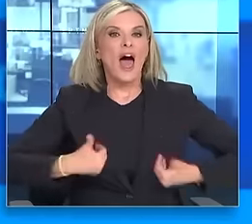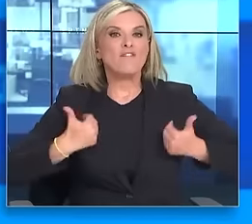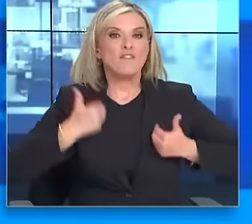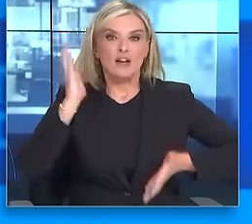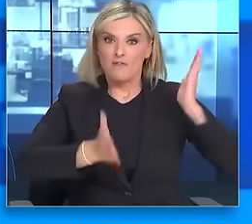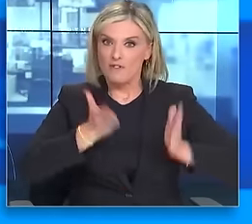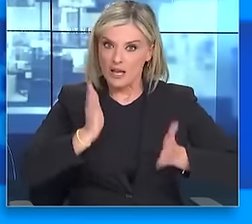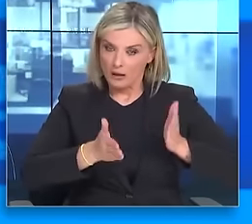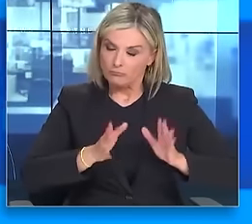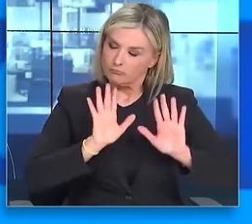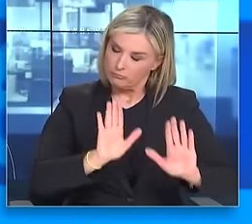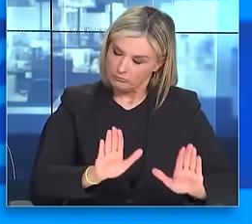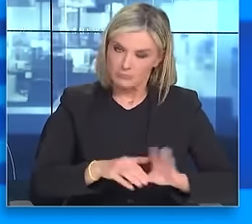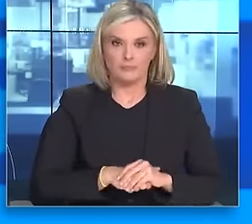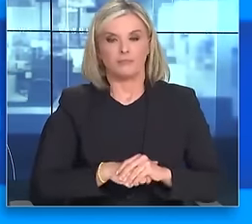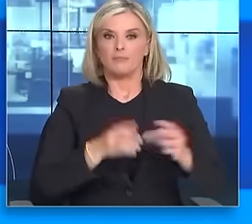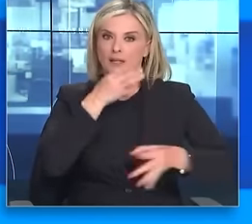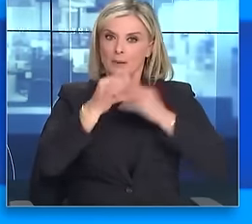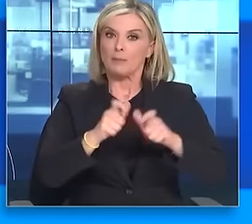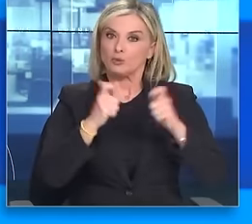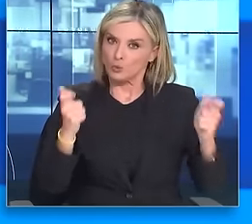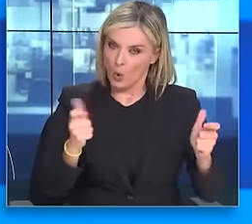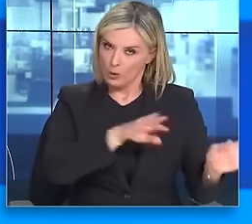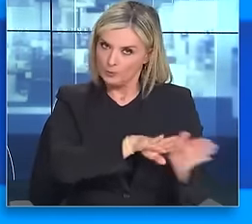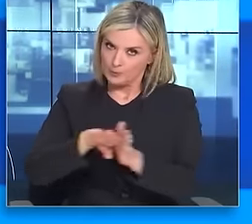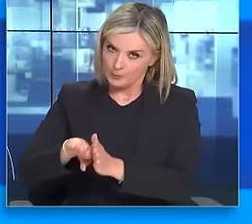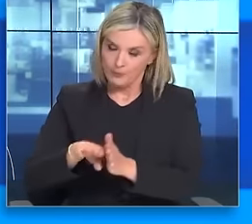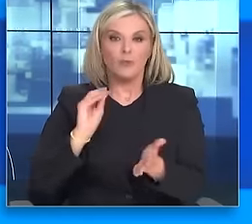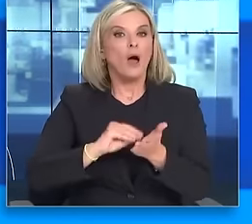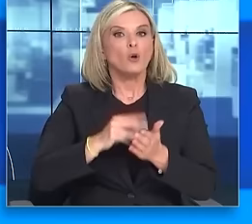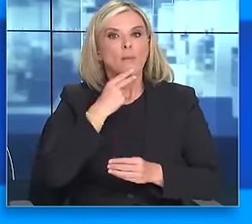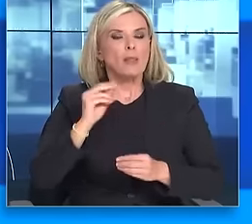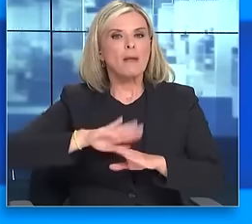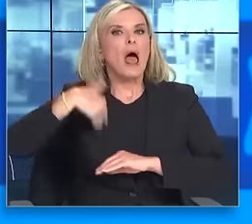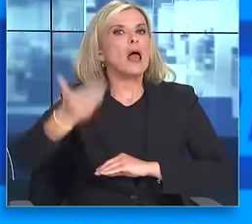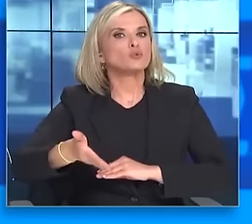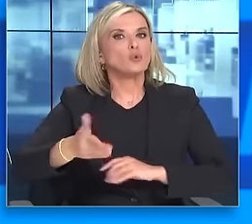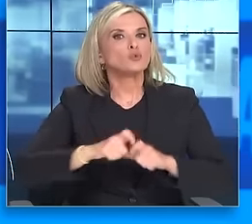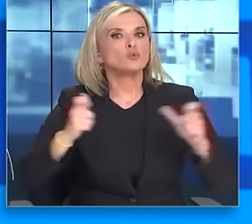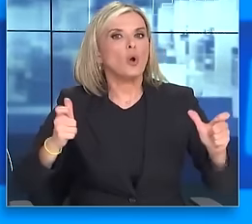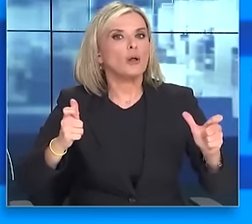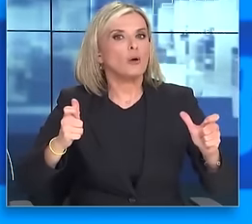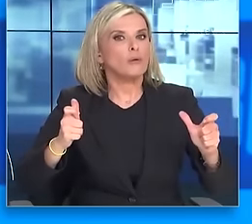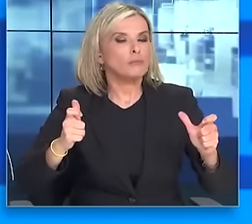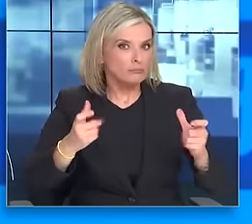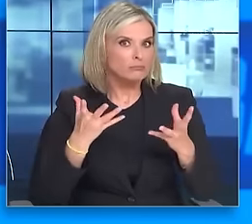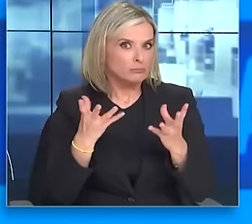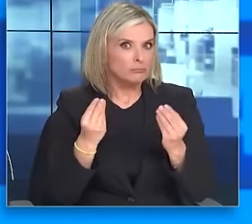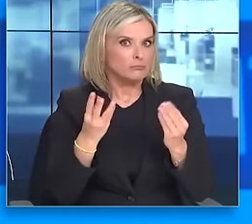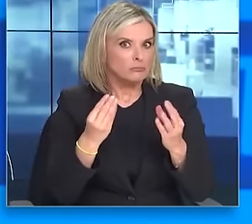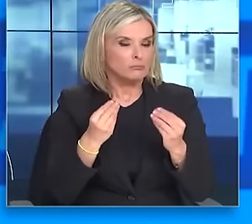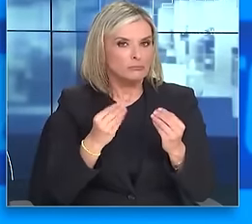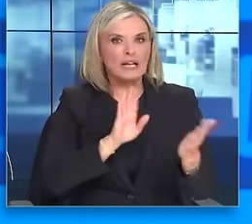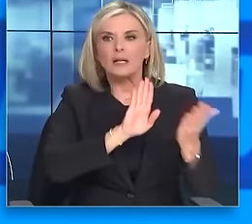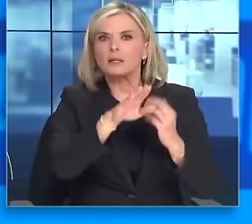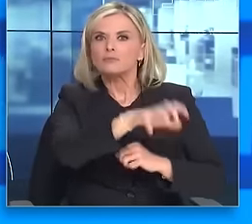και φαινόμενα, γιατί σας είπα ότι έχουμε μιλήσει για το σχολείο. Και έχουμε και φαινόμενα εκτός σχολείου. Mm-hmm. Και μάλιστα είχαμε και περιστατικά σε συγκεκριμένες γειτονιές